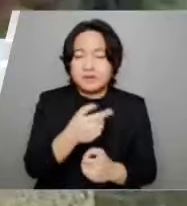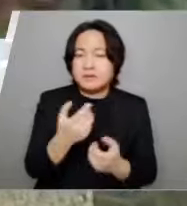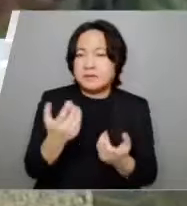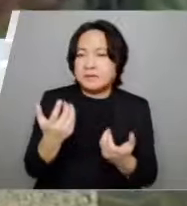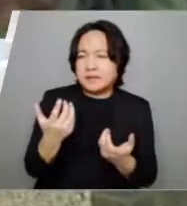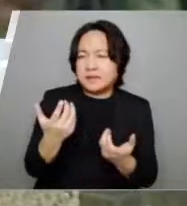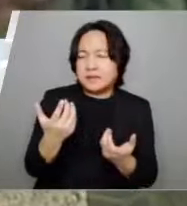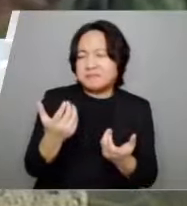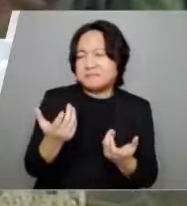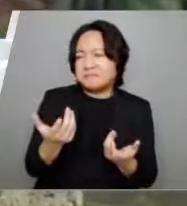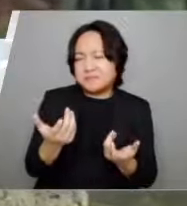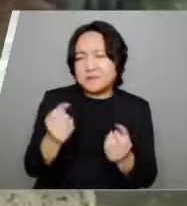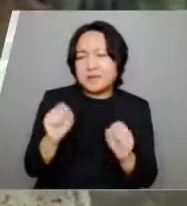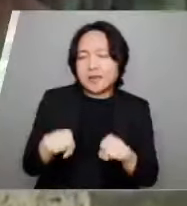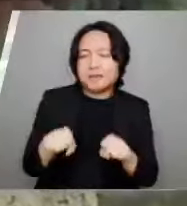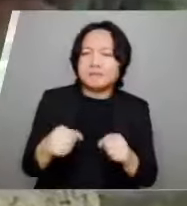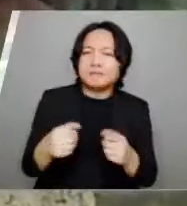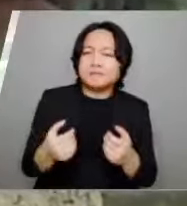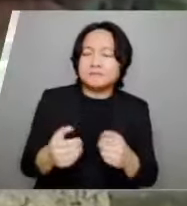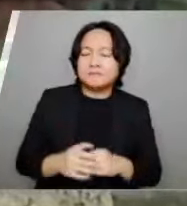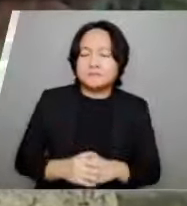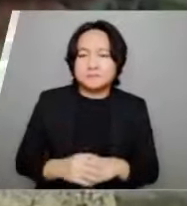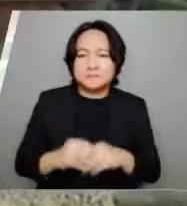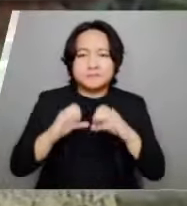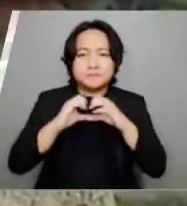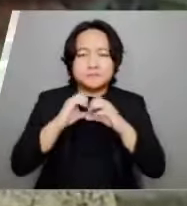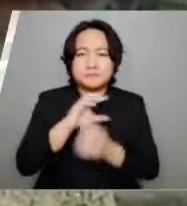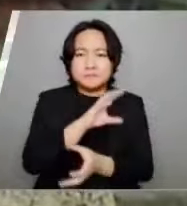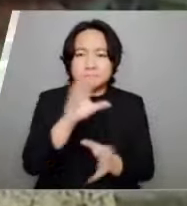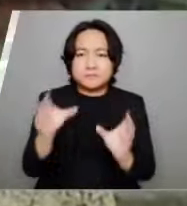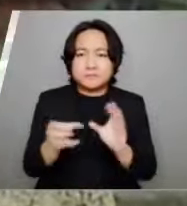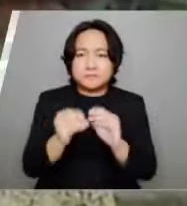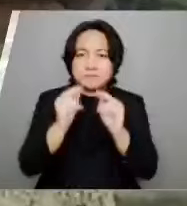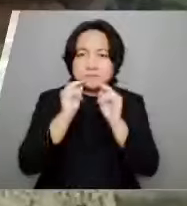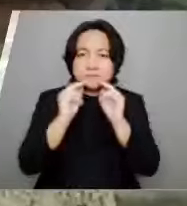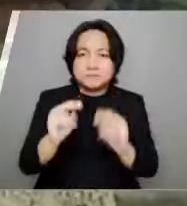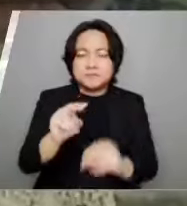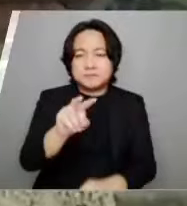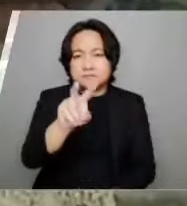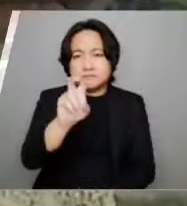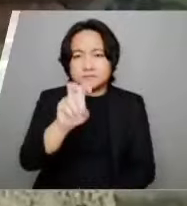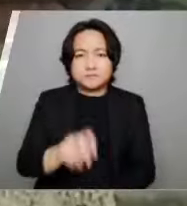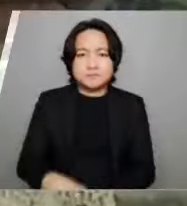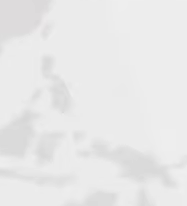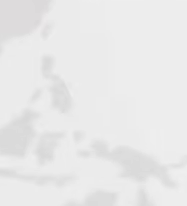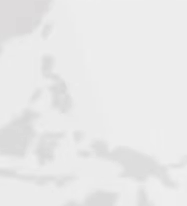lang din po. Para sa GMA Integrated News, Emil Sumangil, ang inyong saksi!